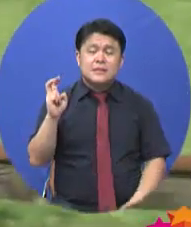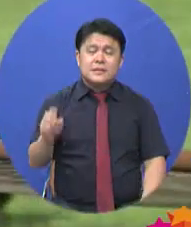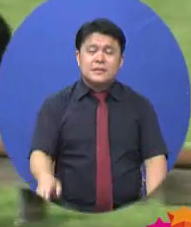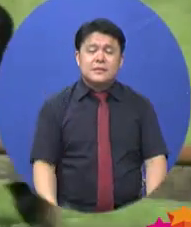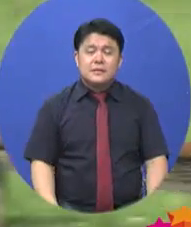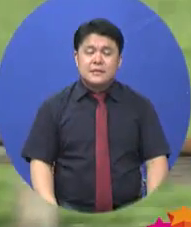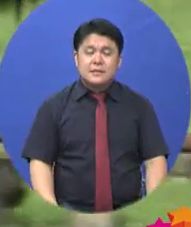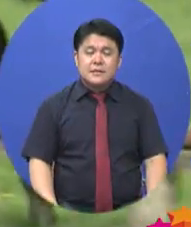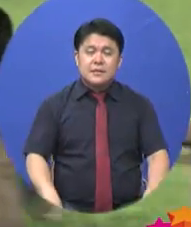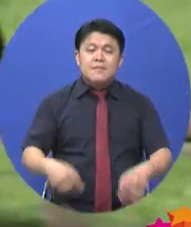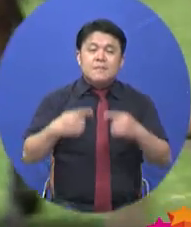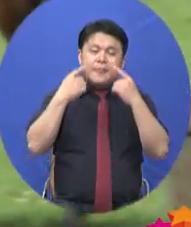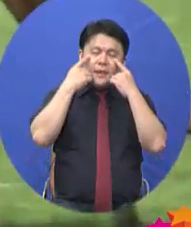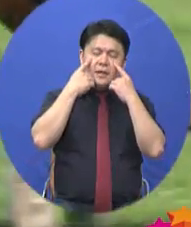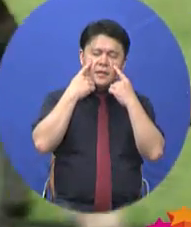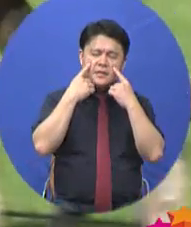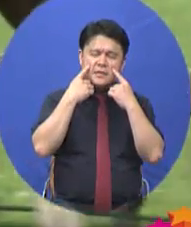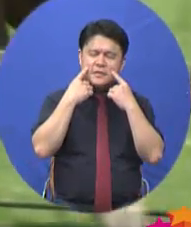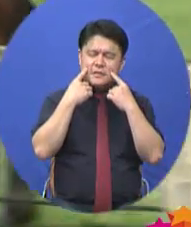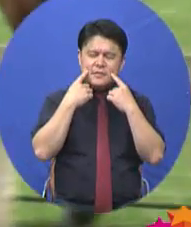상처길래 그